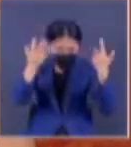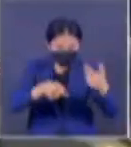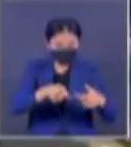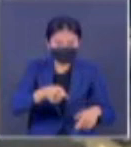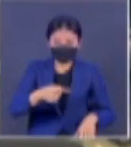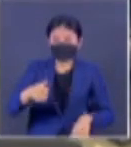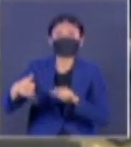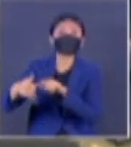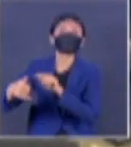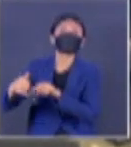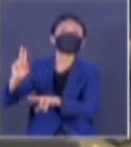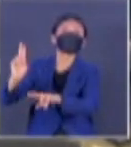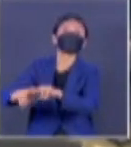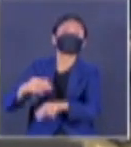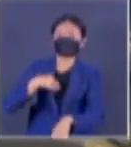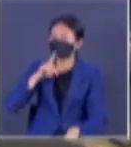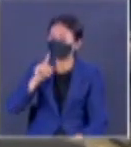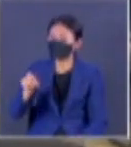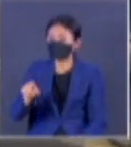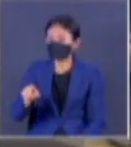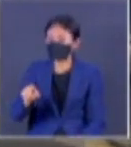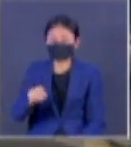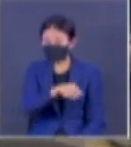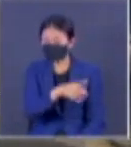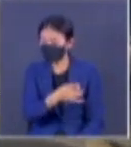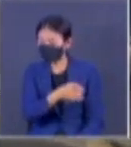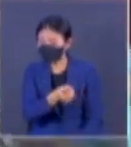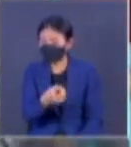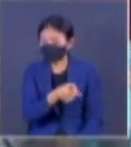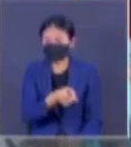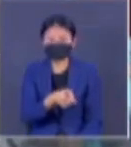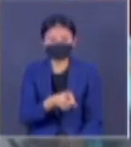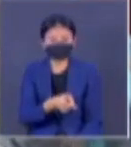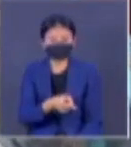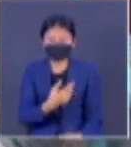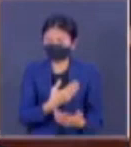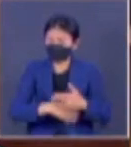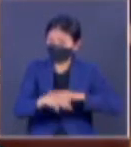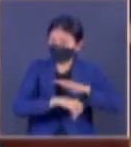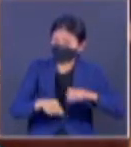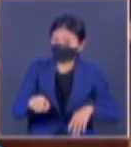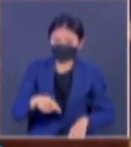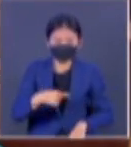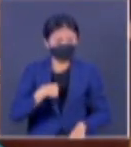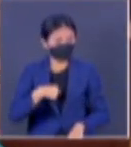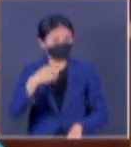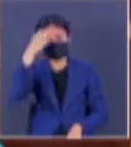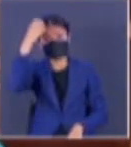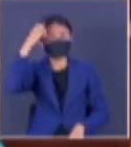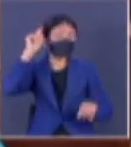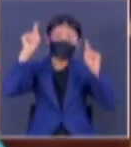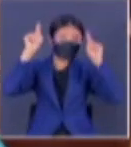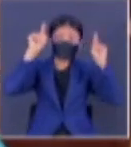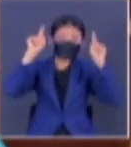ะซึ่งนั่งอยู่คนเดียวเจ้าตัวก็ปฏิเสธเสียงแข็งแล้วก็เดินหนีออกไปก่อนจะหายไปไม่มาที่วัดอีกเลยจึงไ